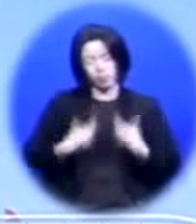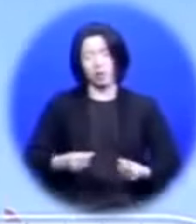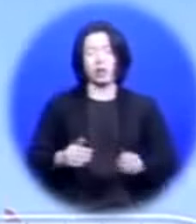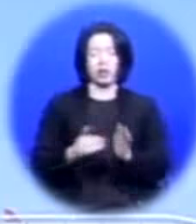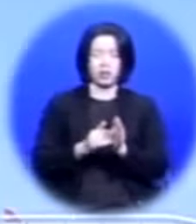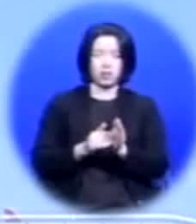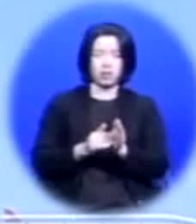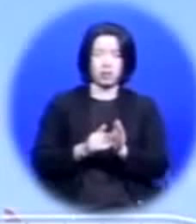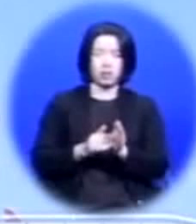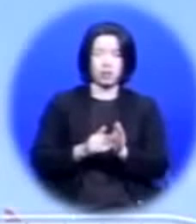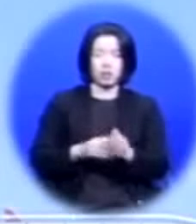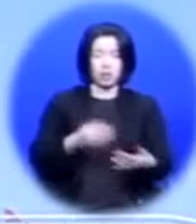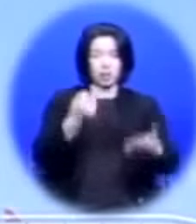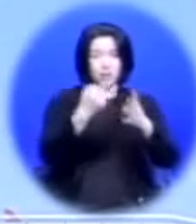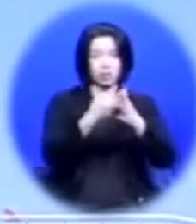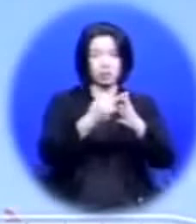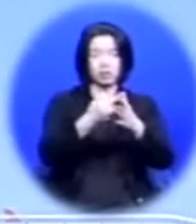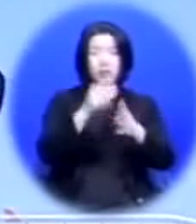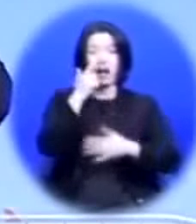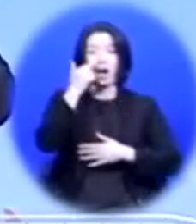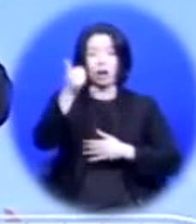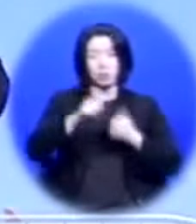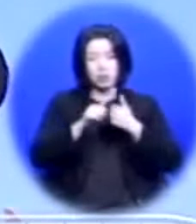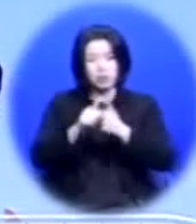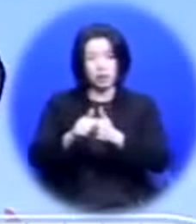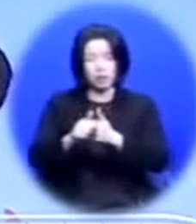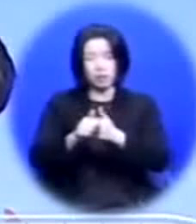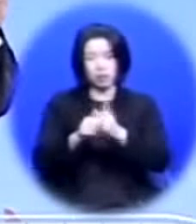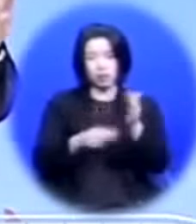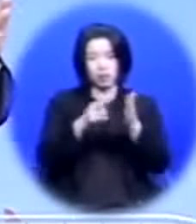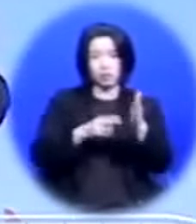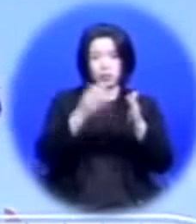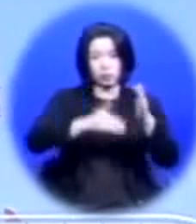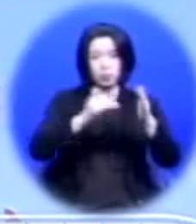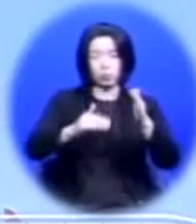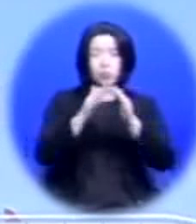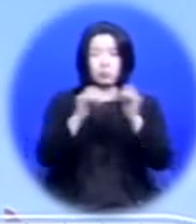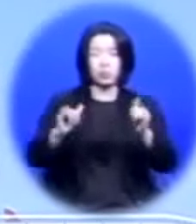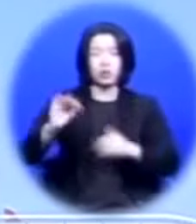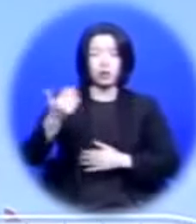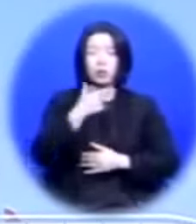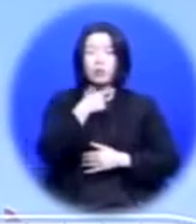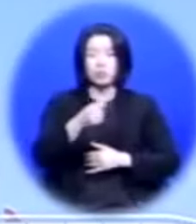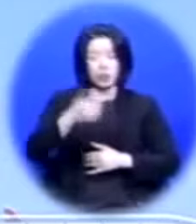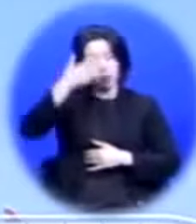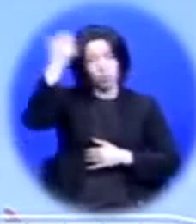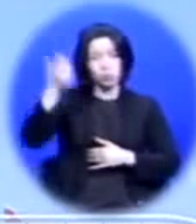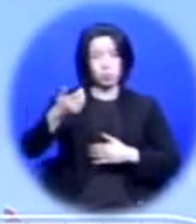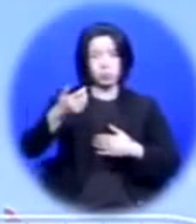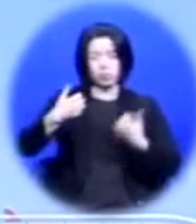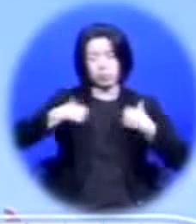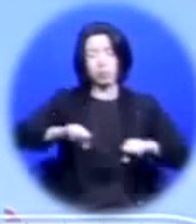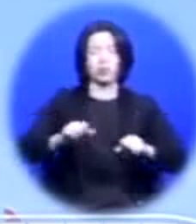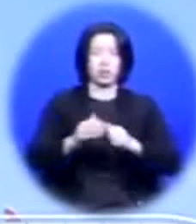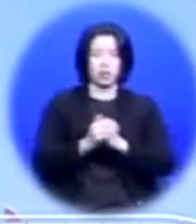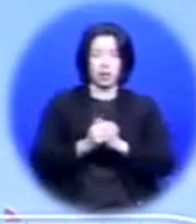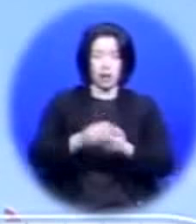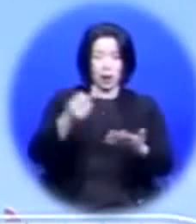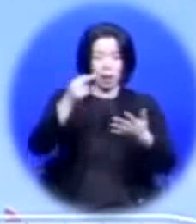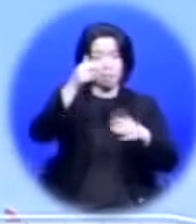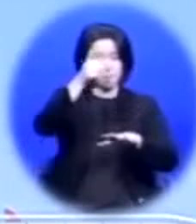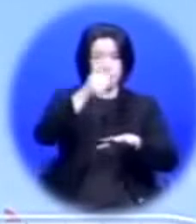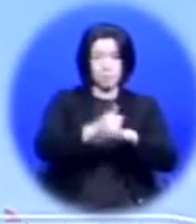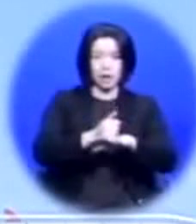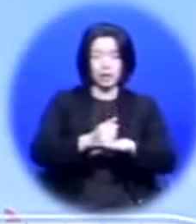버렸어 큰아들은 아버지 따라서 자기는 철도 공무원이 되겠다고 했던 꿈을 접어 버렸어 막내인